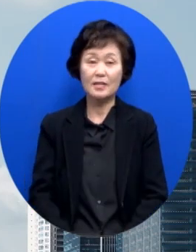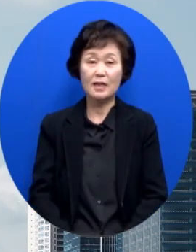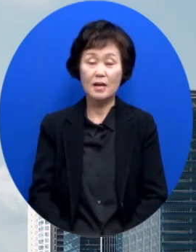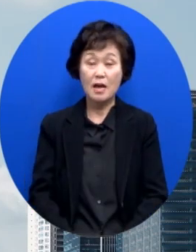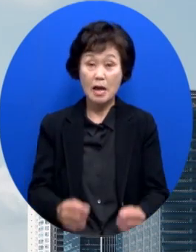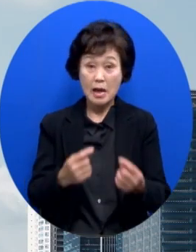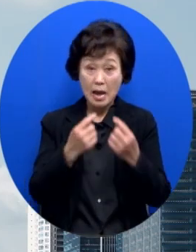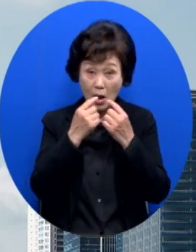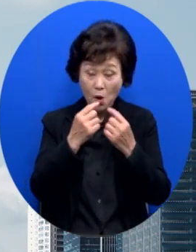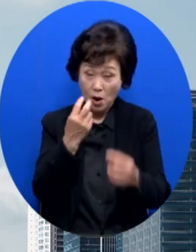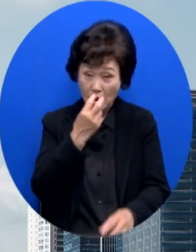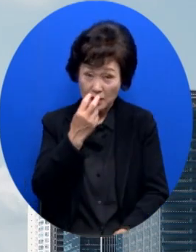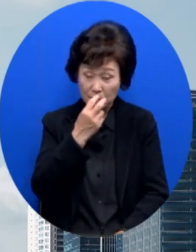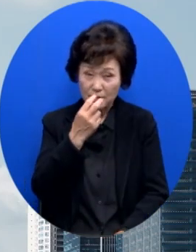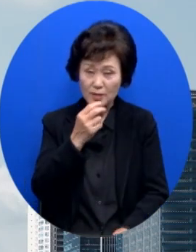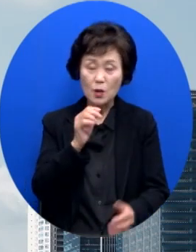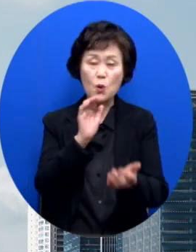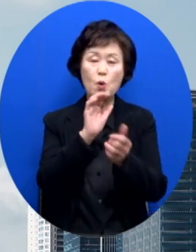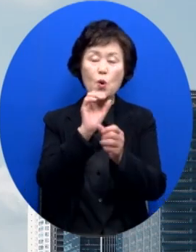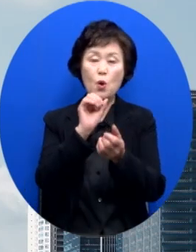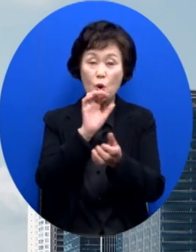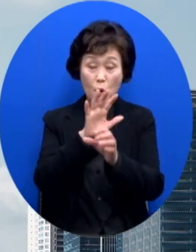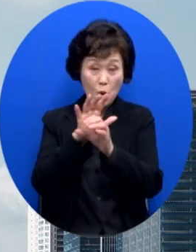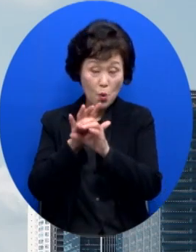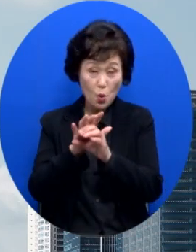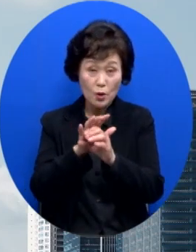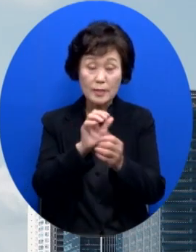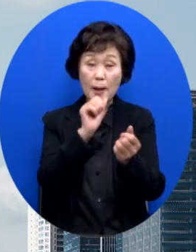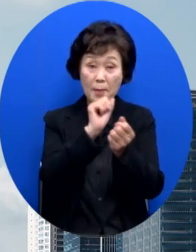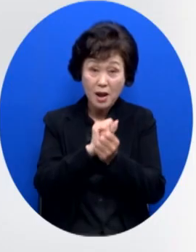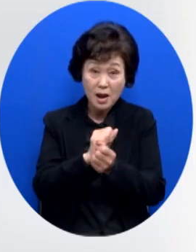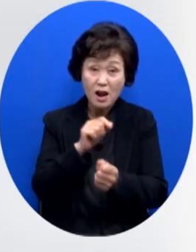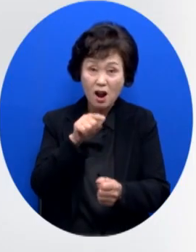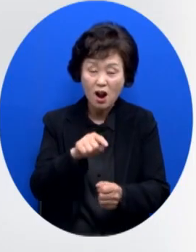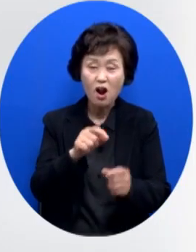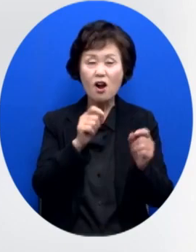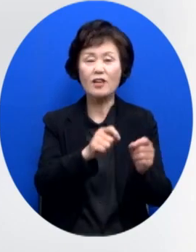항원 검사로 코로나 확진자를 인정하는 조치가 연장됩니다.